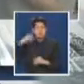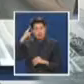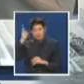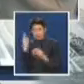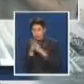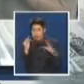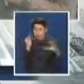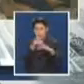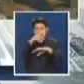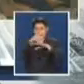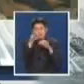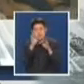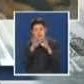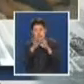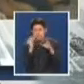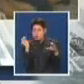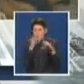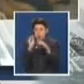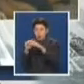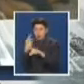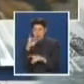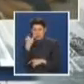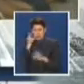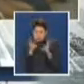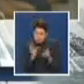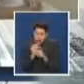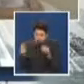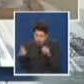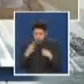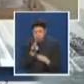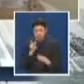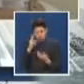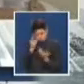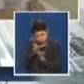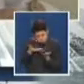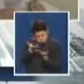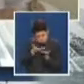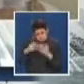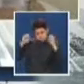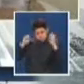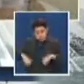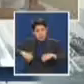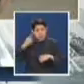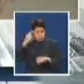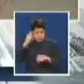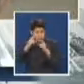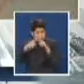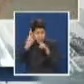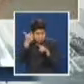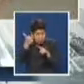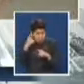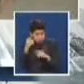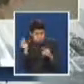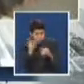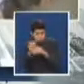เงินเข้าบัญชีได้ด้วยซ้ำนะฮะวันจันทร์เนี่ยเขาจะเอากลไกมาให้ครม.เศรษฐกิจรับรอง เดือนนึงน่าจะได้ไหมคะ ได้ครับน่าจะได้